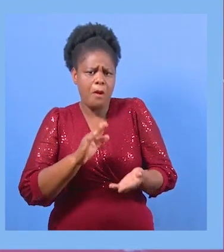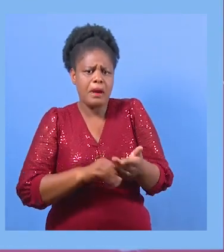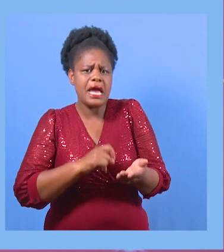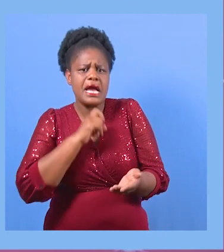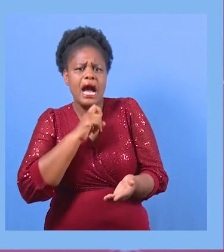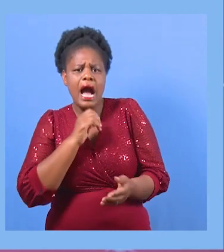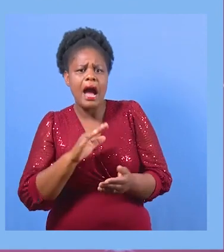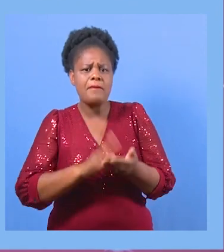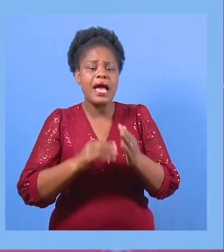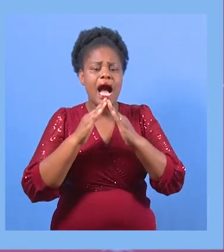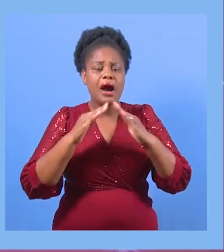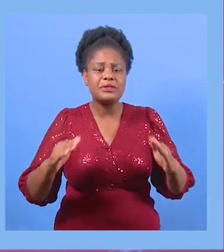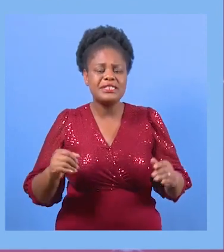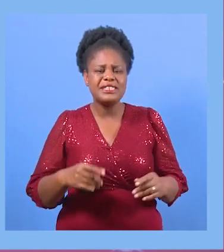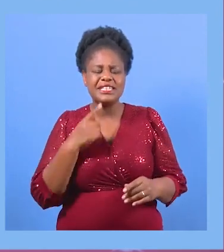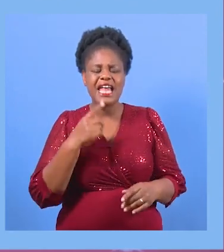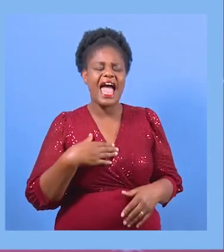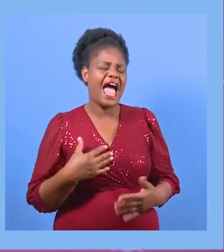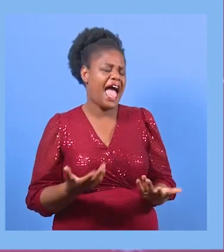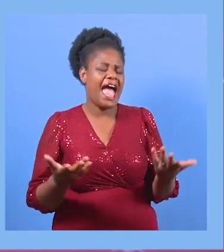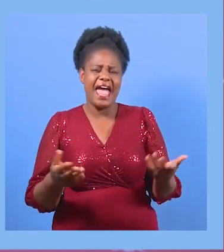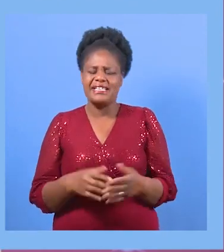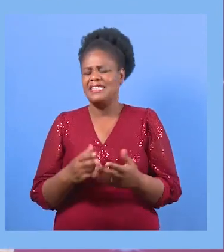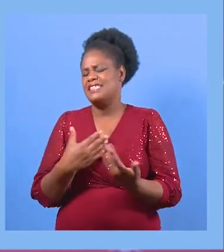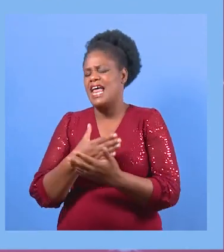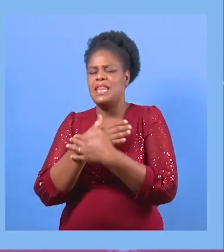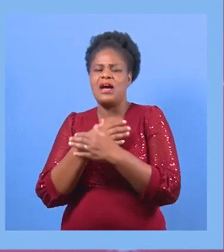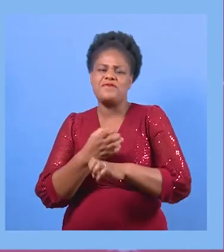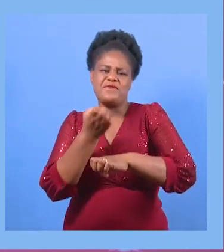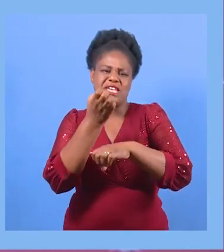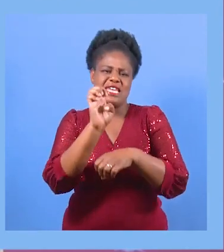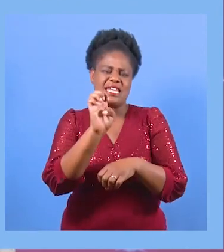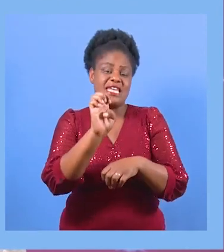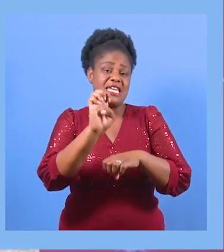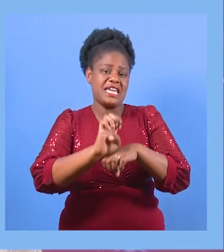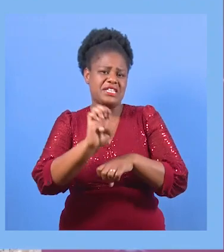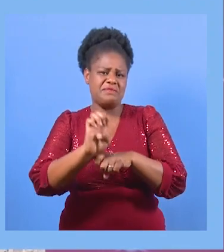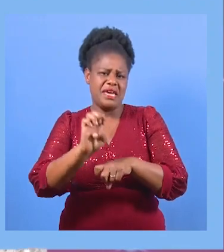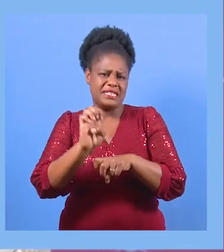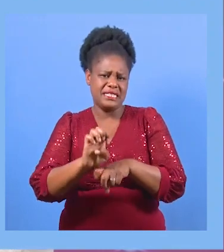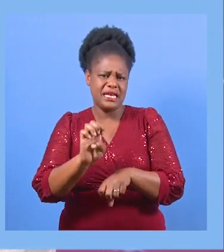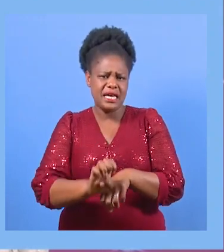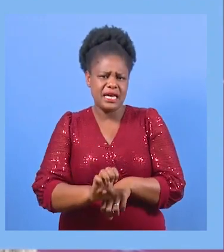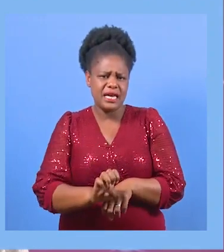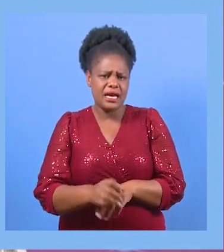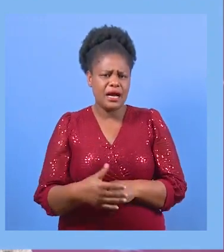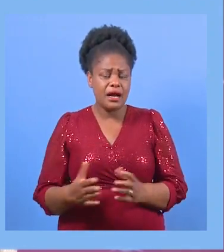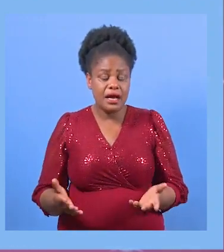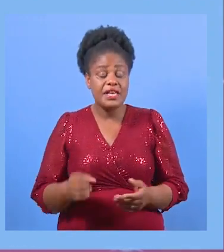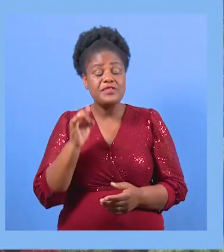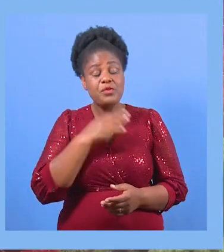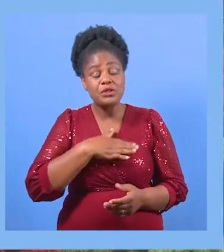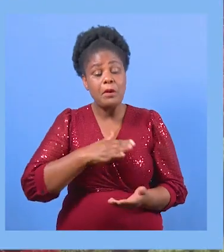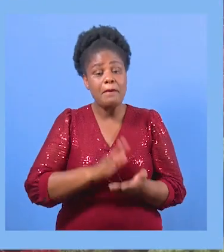neimba woti ndakangoku engagement chiko vanangu inina. Kana wada kutengera zvakakura kudai